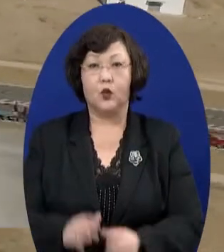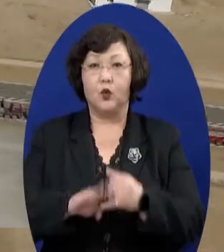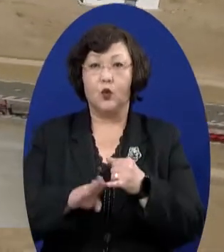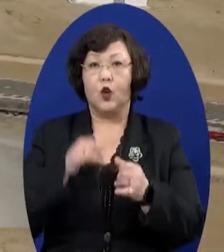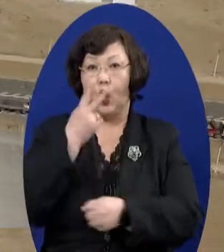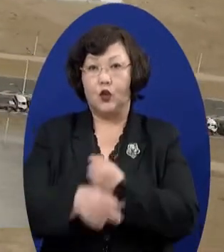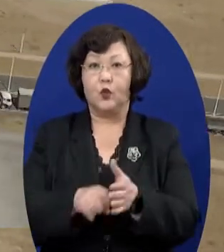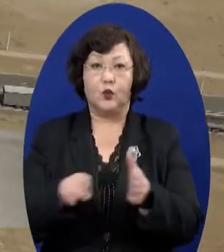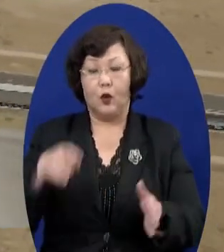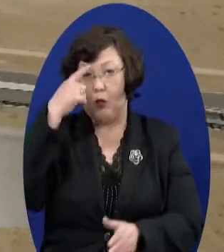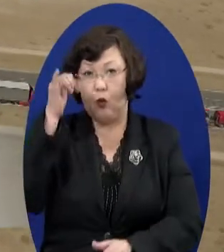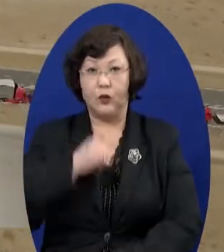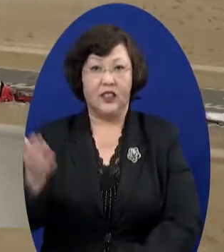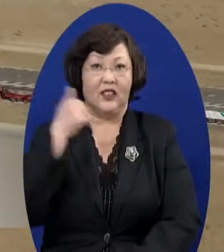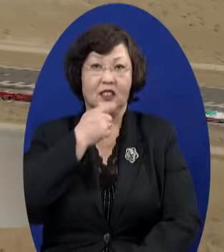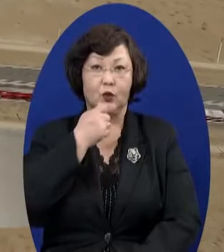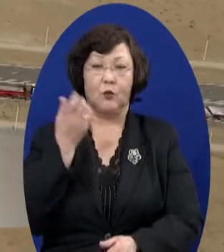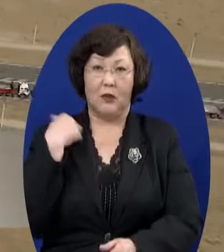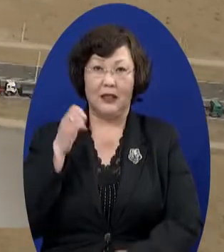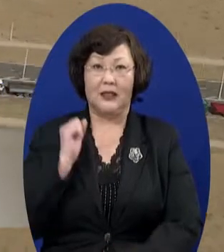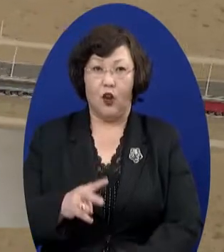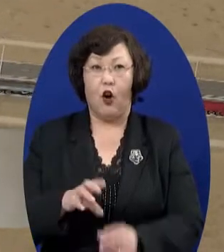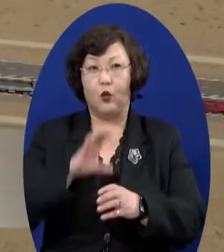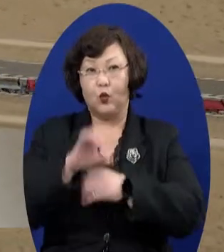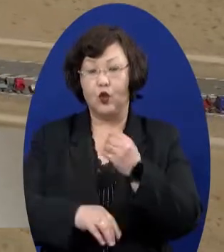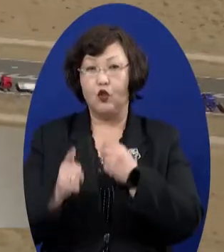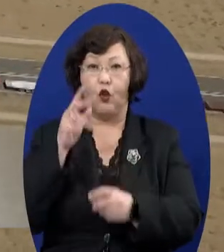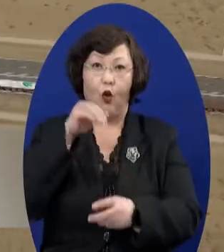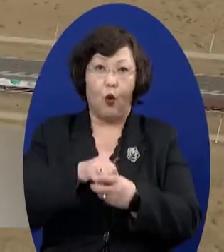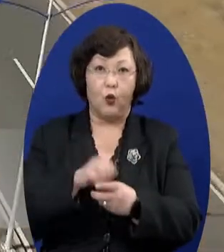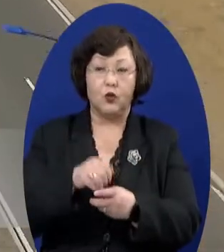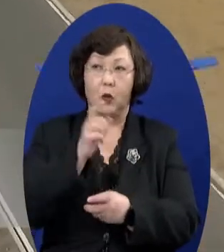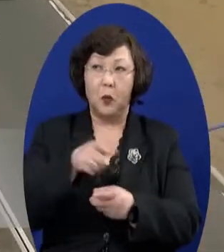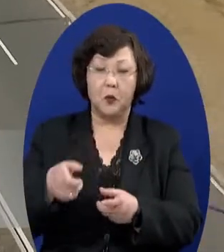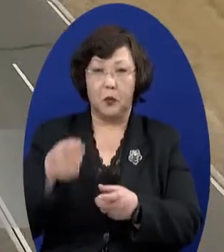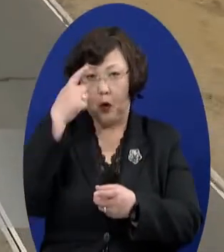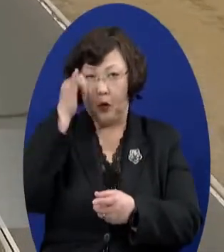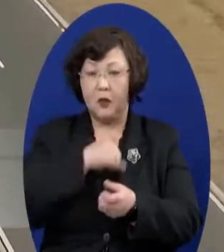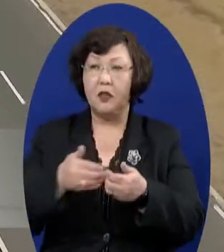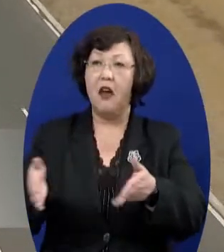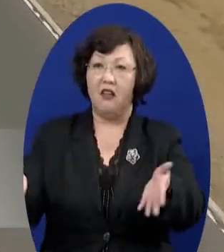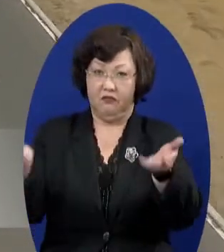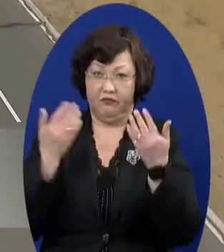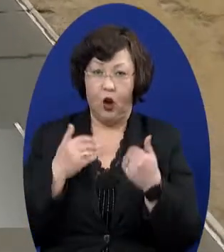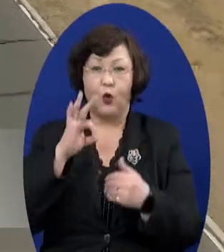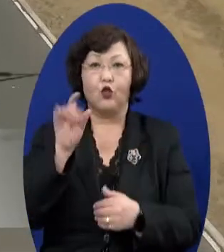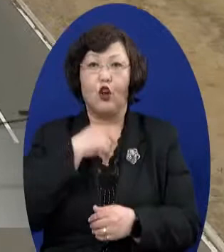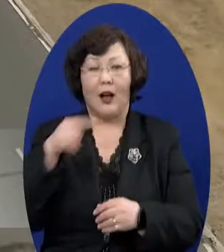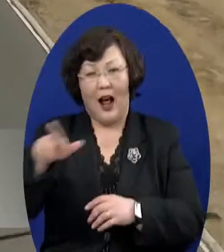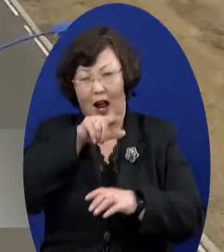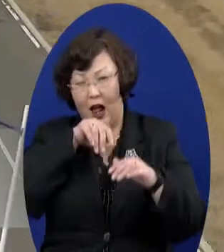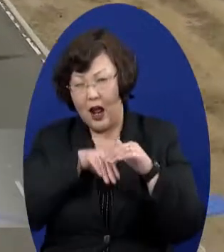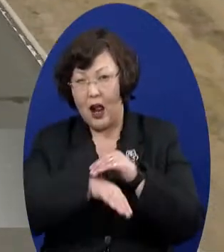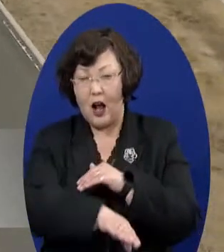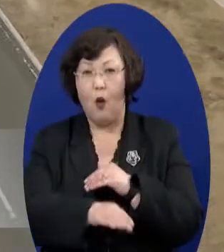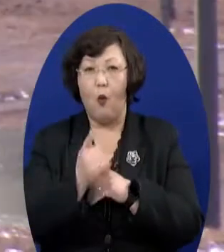сүүлийн 20 жилийн хугацаанд Монголд ирж чадахгүйсэн олон улсын хөрөнгө оруулагчдад манай үе талх нэлт болсон. Ой толгойн гүний урхан бүтээн байгуулалт эхэлж хилцээ нааштай